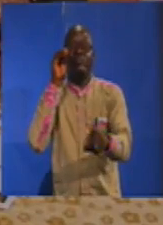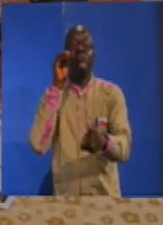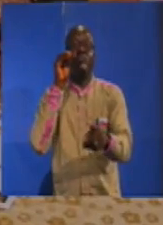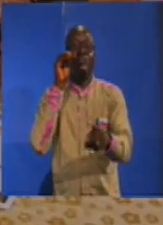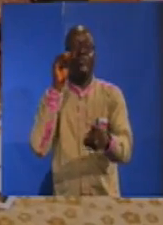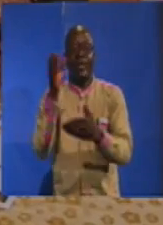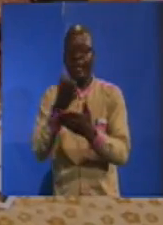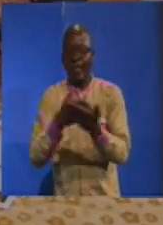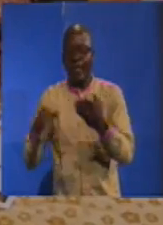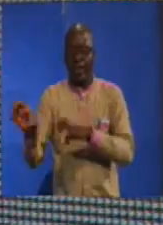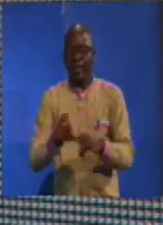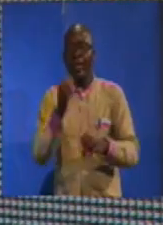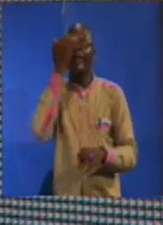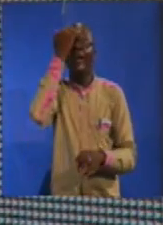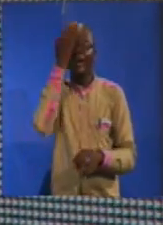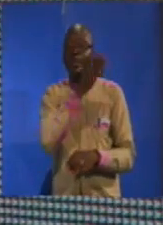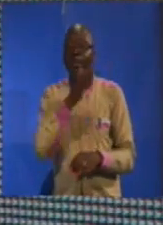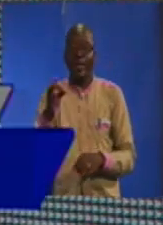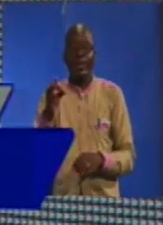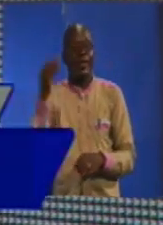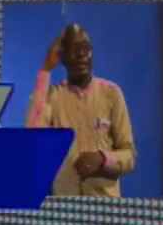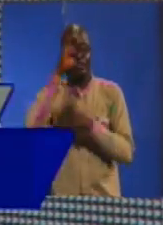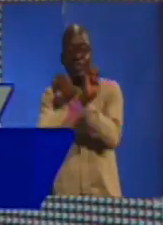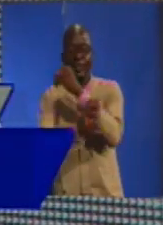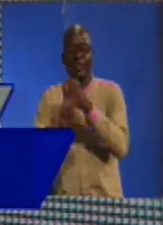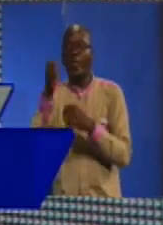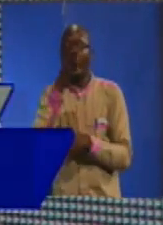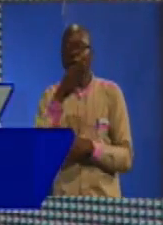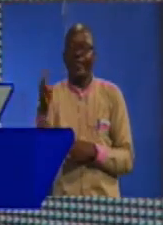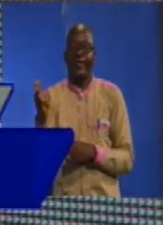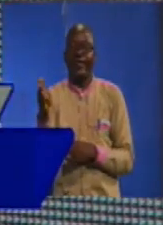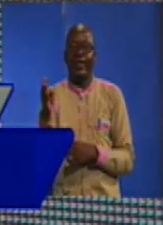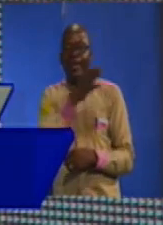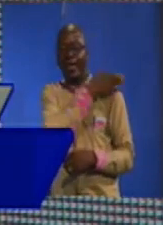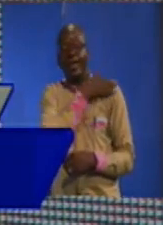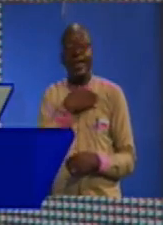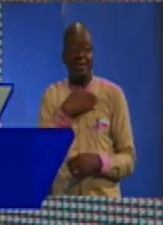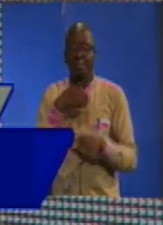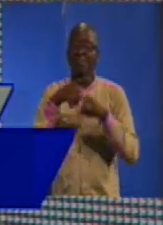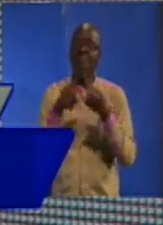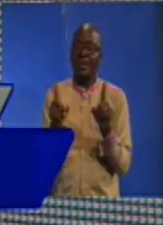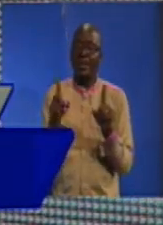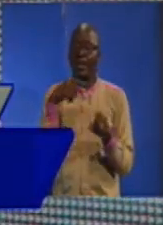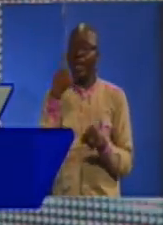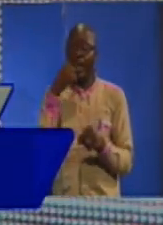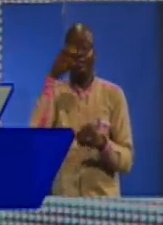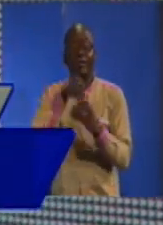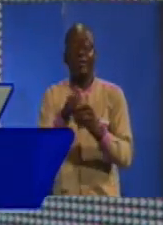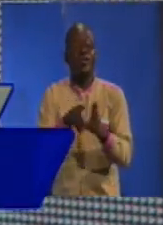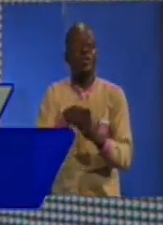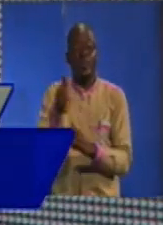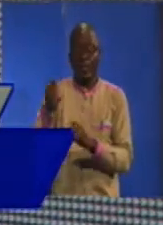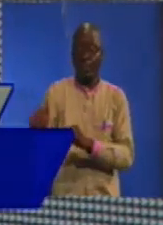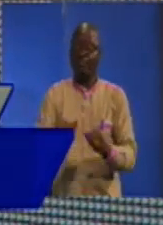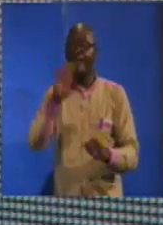fait qu'on sait qu'il y a des Burkinabés quand même qui sont à l'extérieur du pays, et, mais qui dans leur domaine, les différents domaines